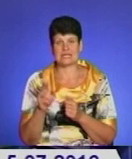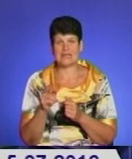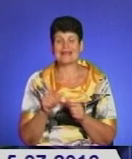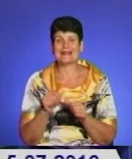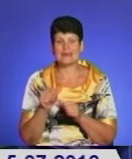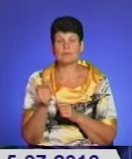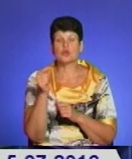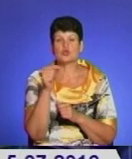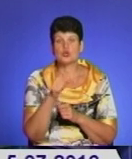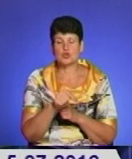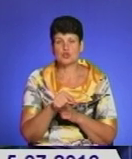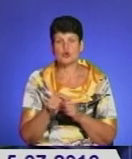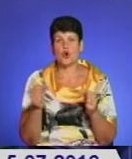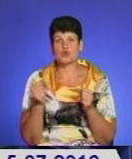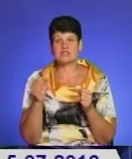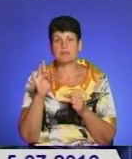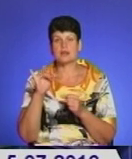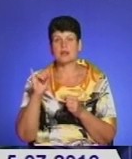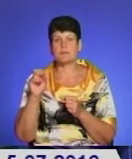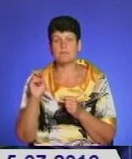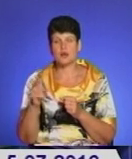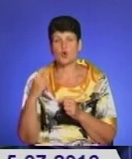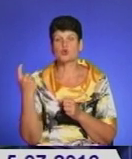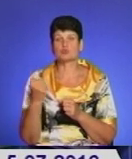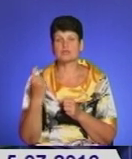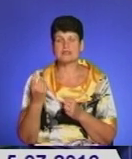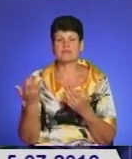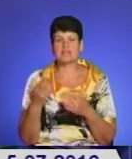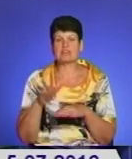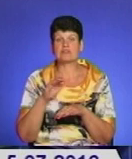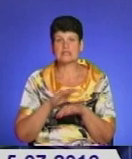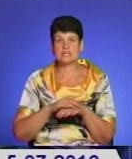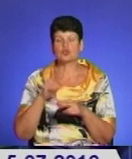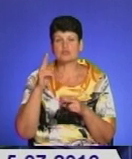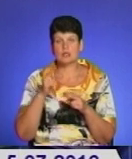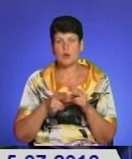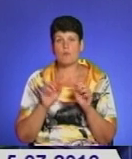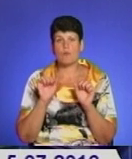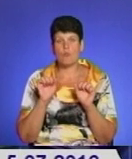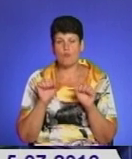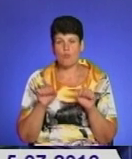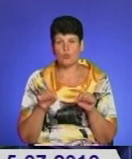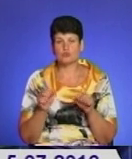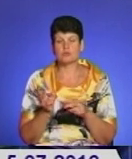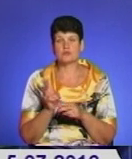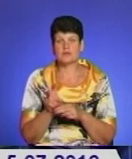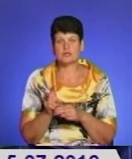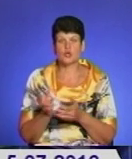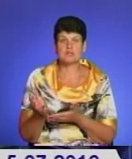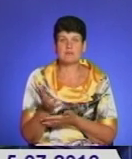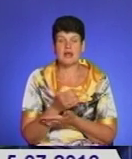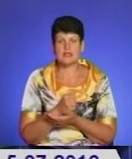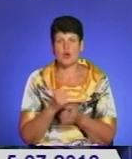збору озимого ріпака, господарства, які практично закінчили, будуть приступати до збирання озимої